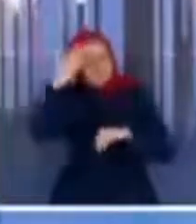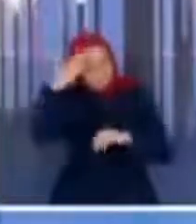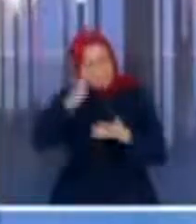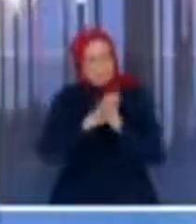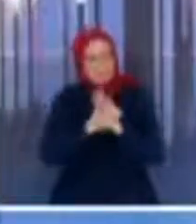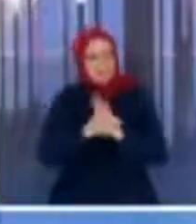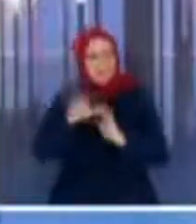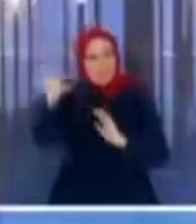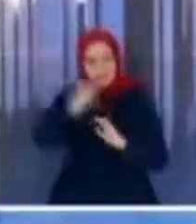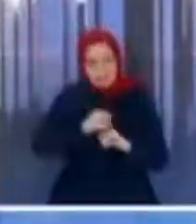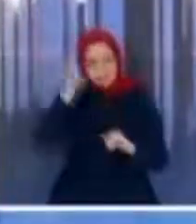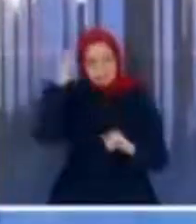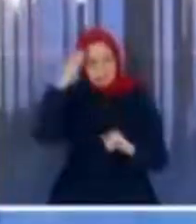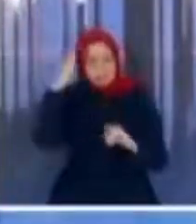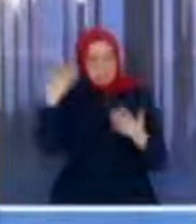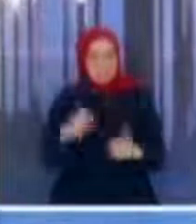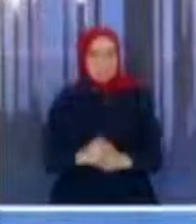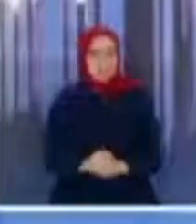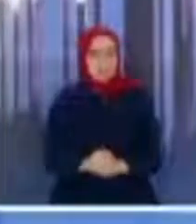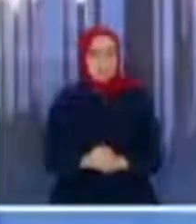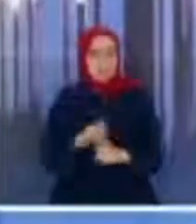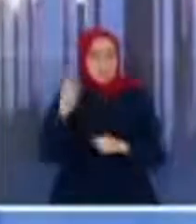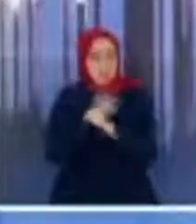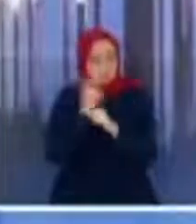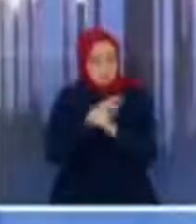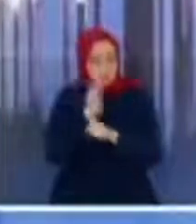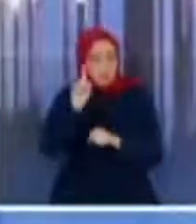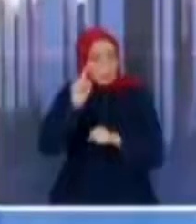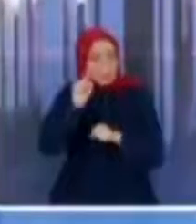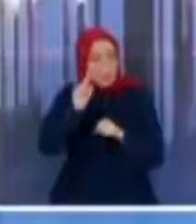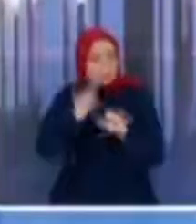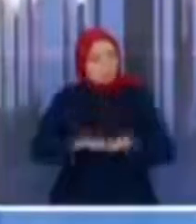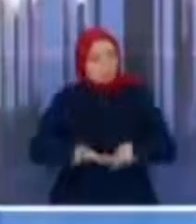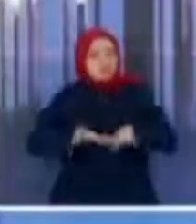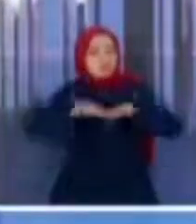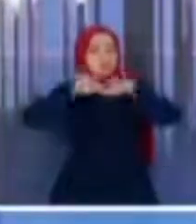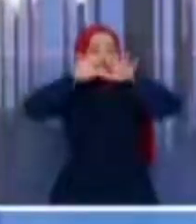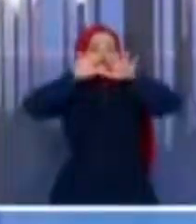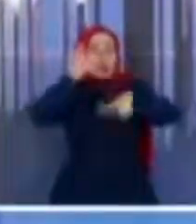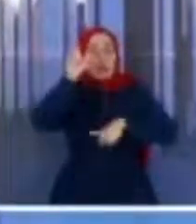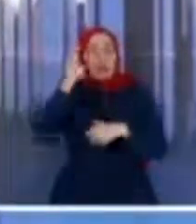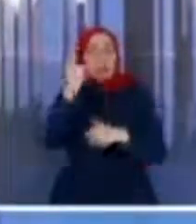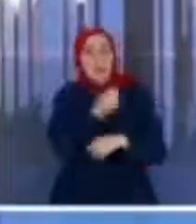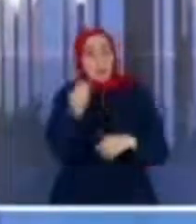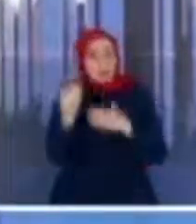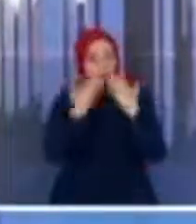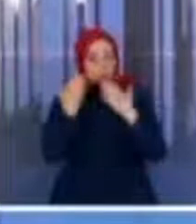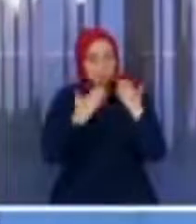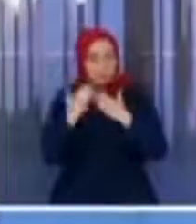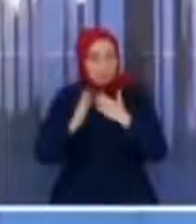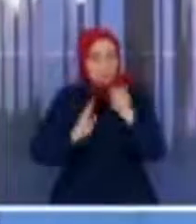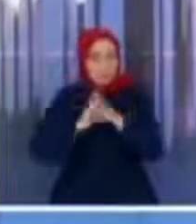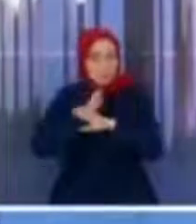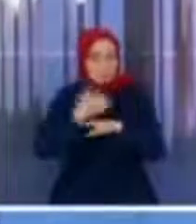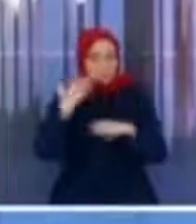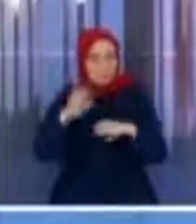باهي علي. فما زاده الاخطار نتاع الاوديه اللي تفيض غاديك على التلامذة اللي تمشي للمدارس، فما بما انه